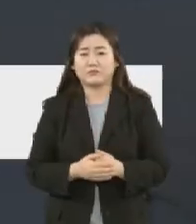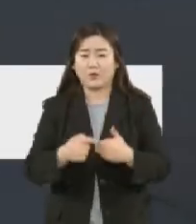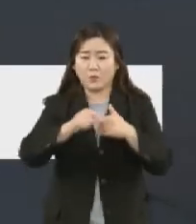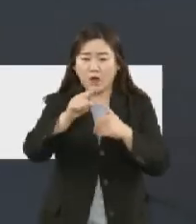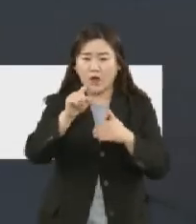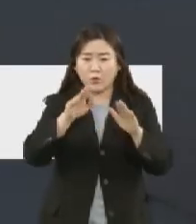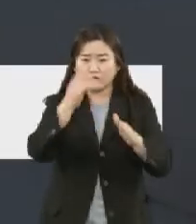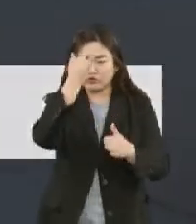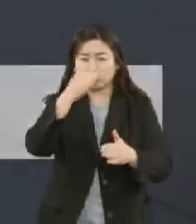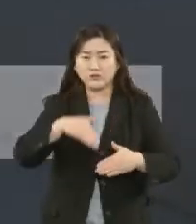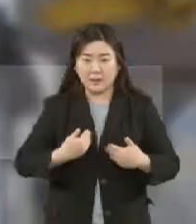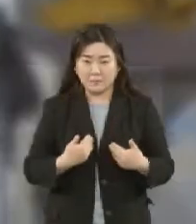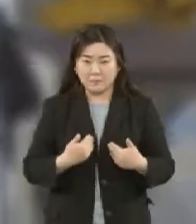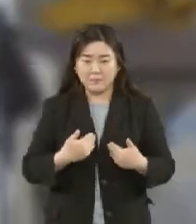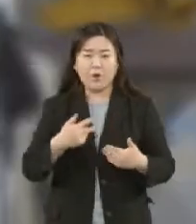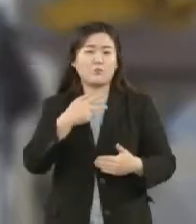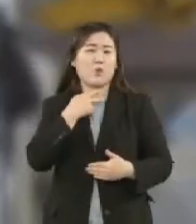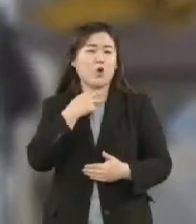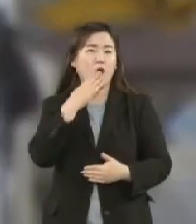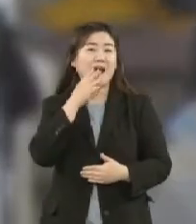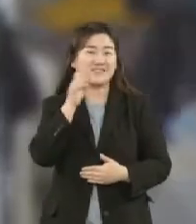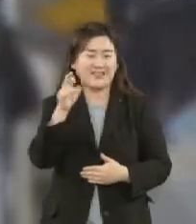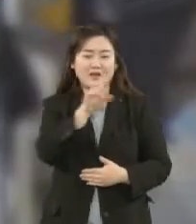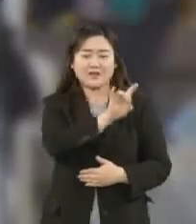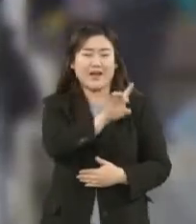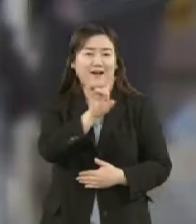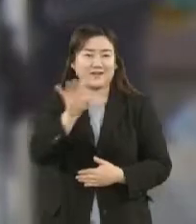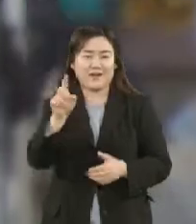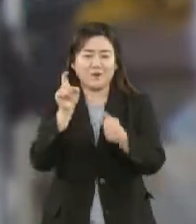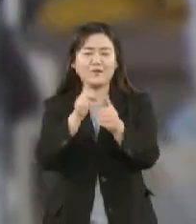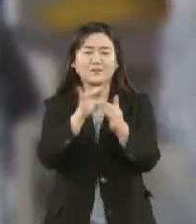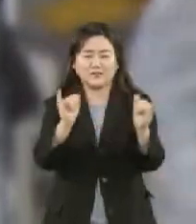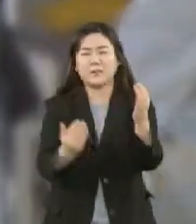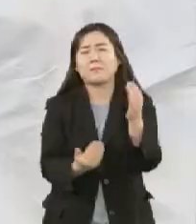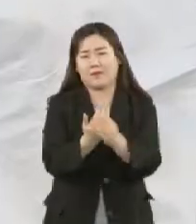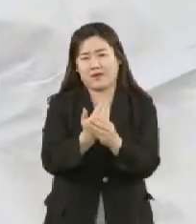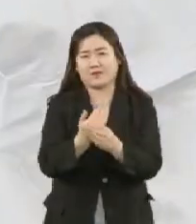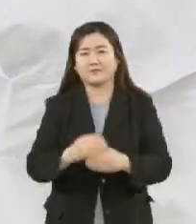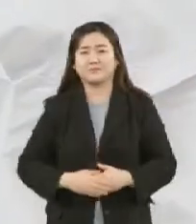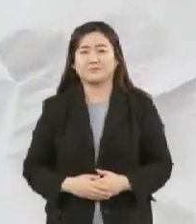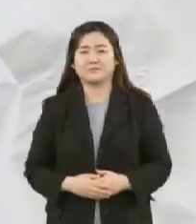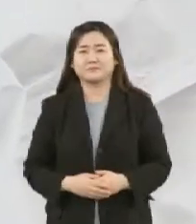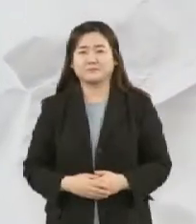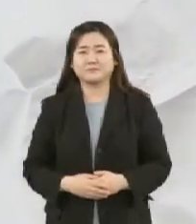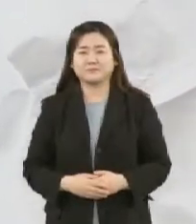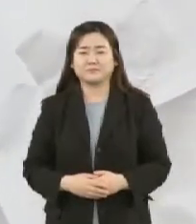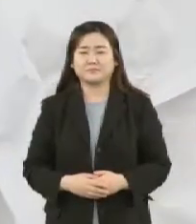이외에도 오늘 충남에서 든 보령 과 아산에서 확진 자가 한 명 씩 추가 됐습니다